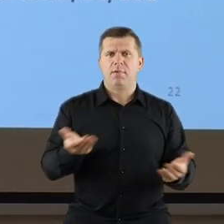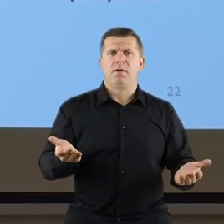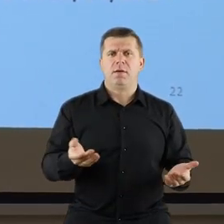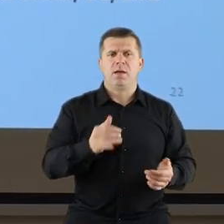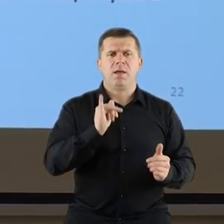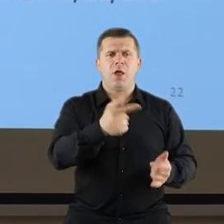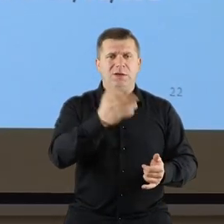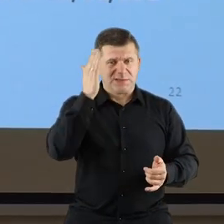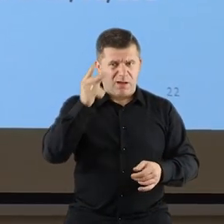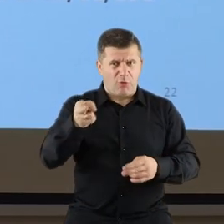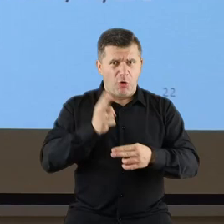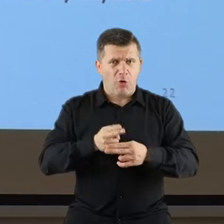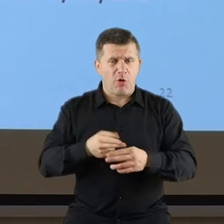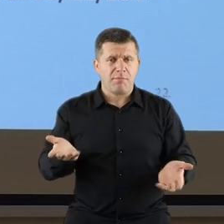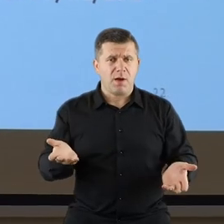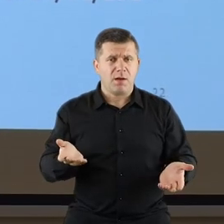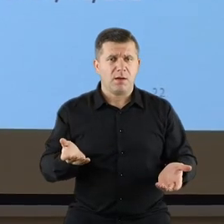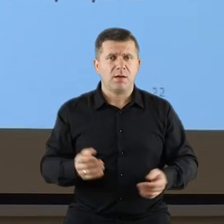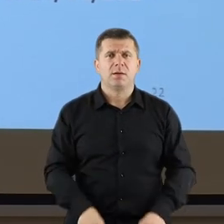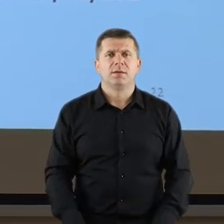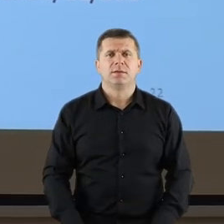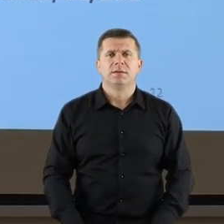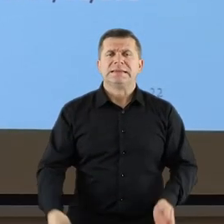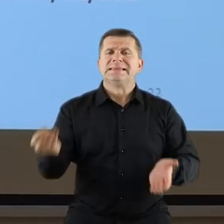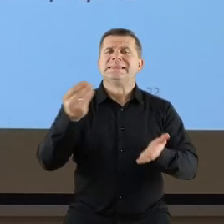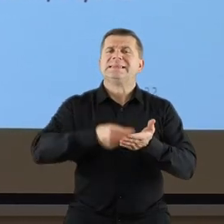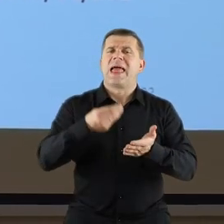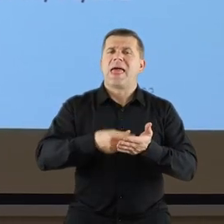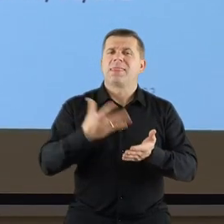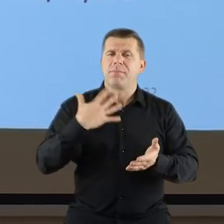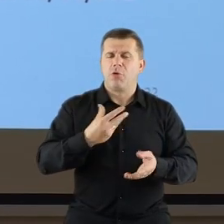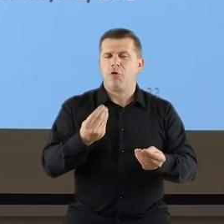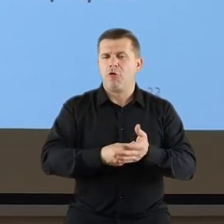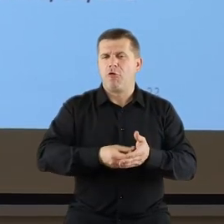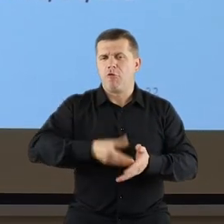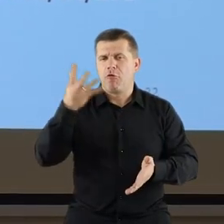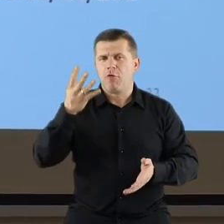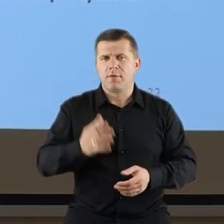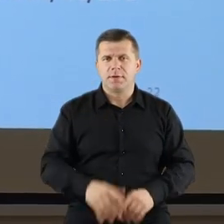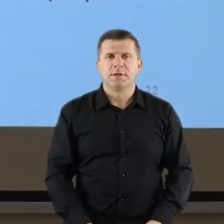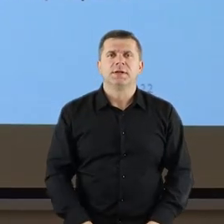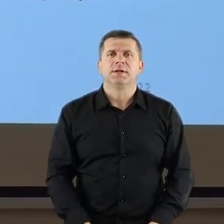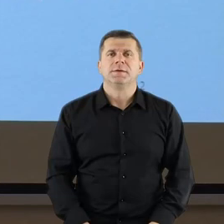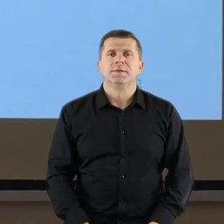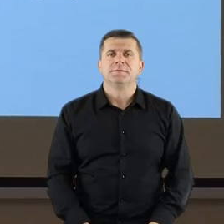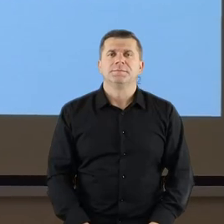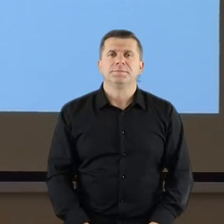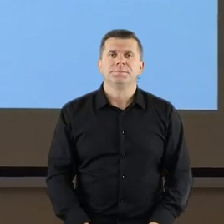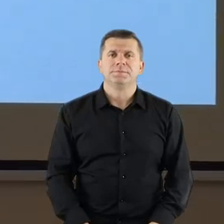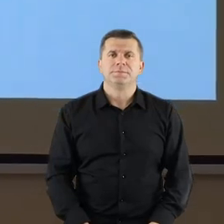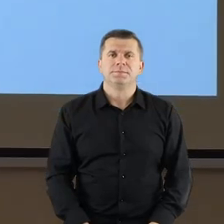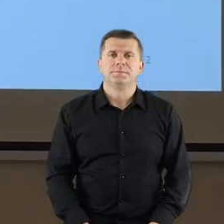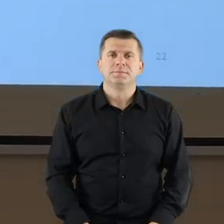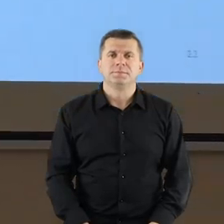mozna takich chorobach poza tym cena też odstraszał A jak widzimy i